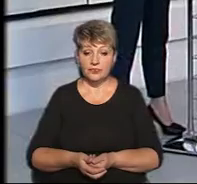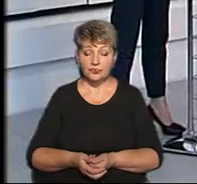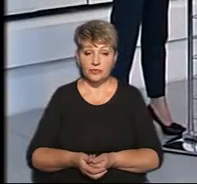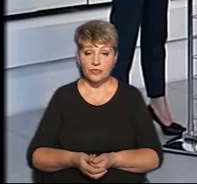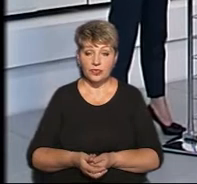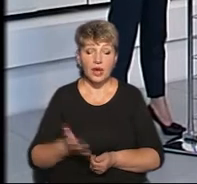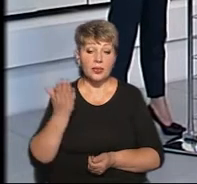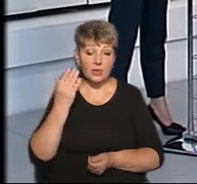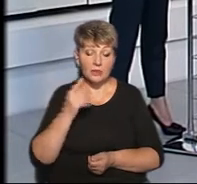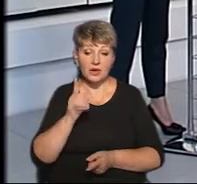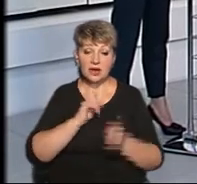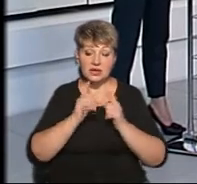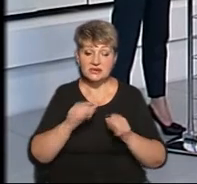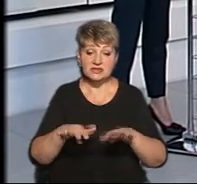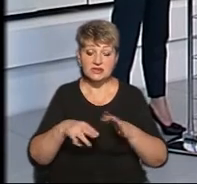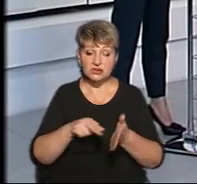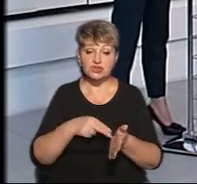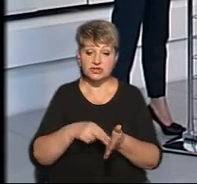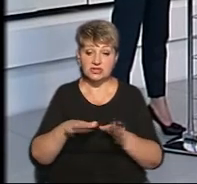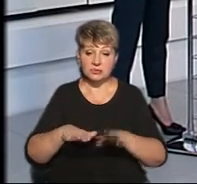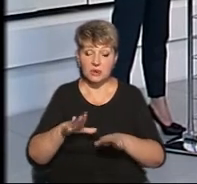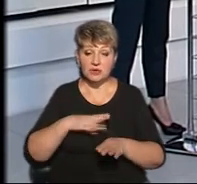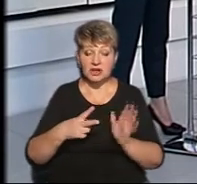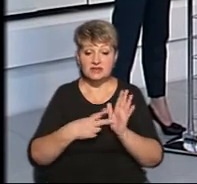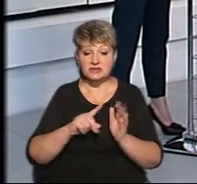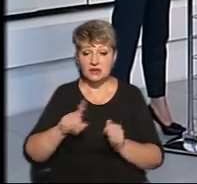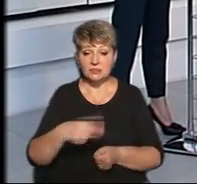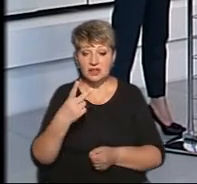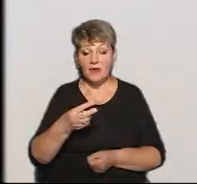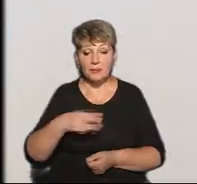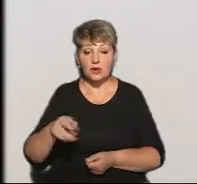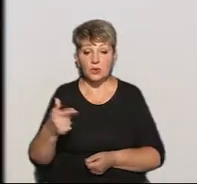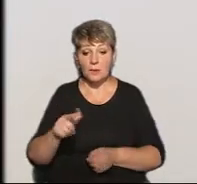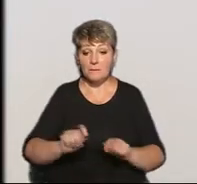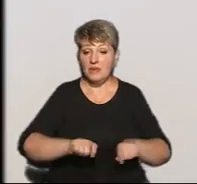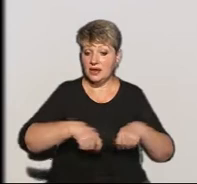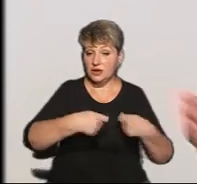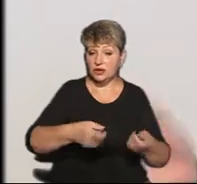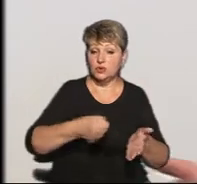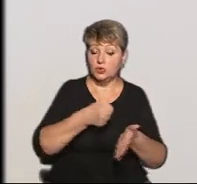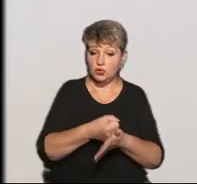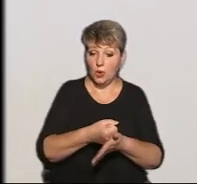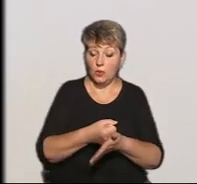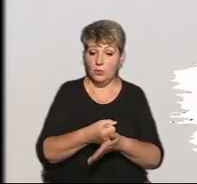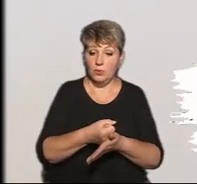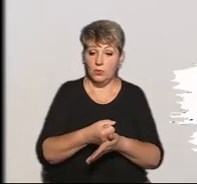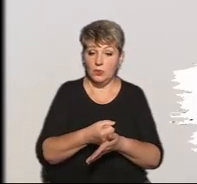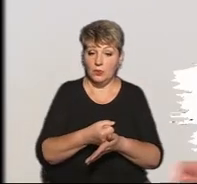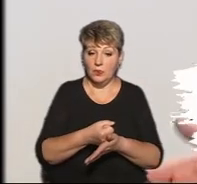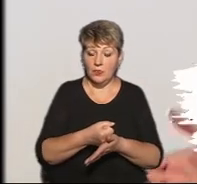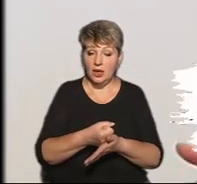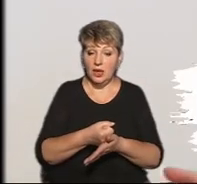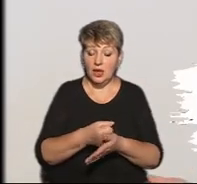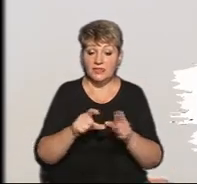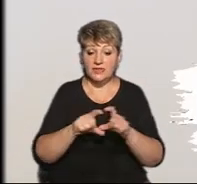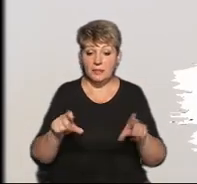На минулій сесії Черкаської міської ради було виділено 7,8 мільйона гривень і передано на